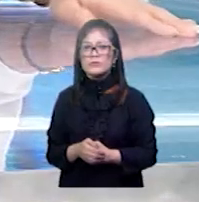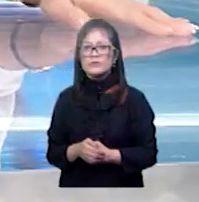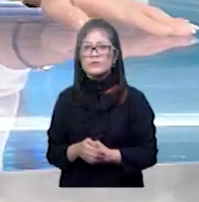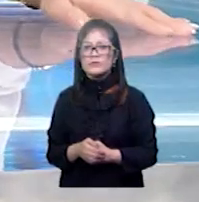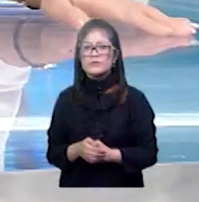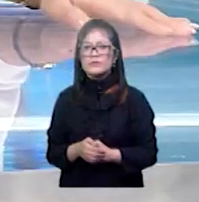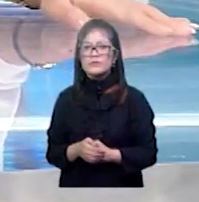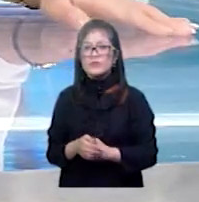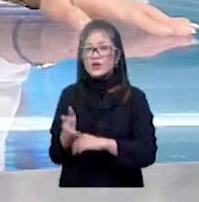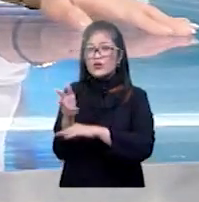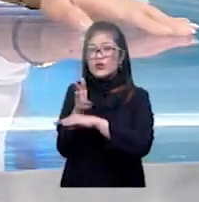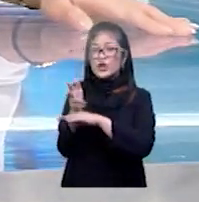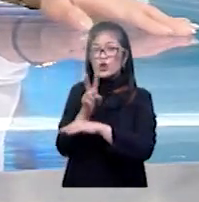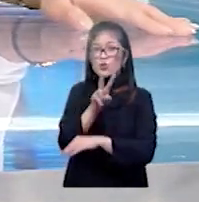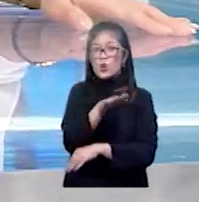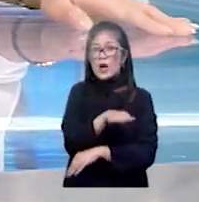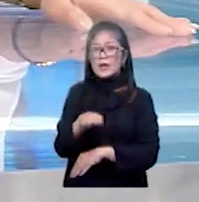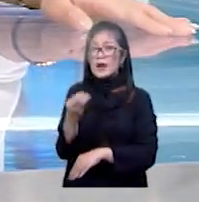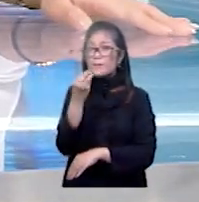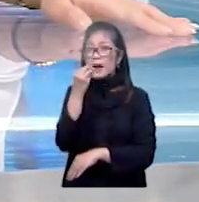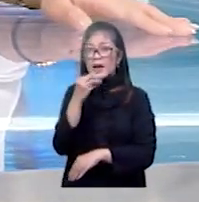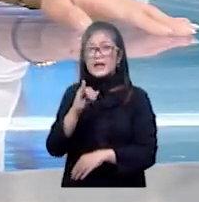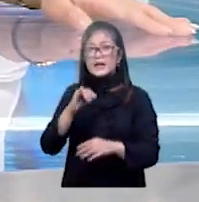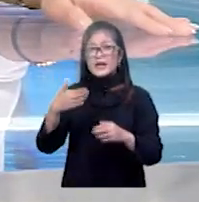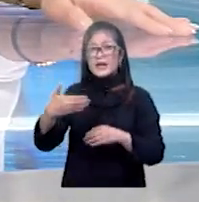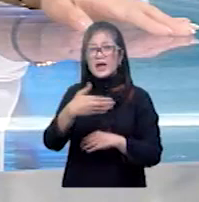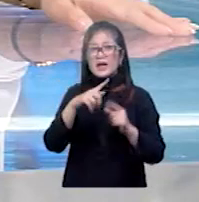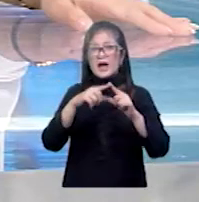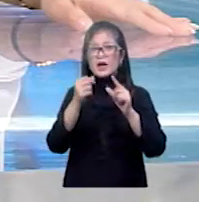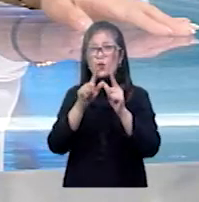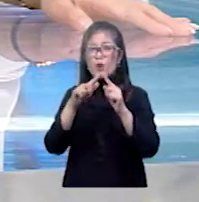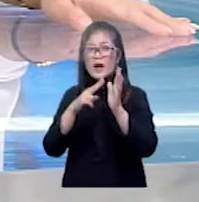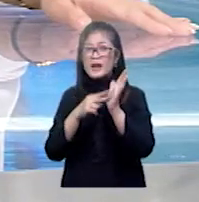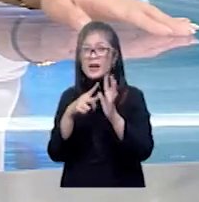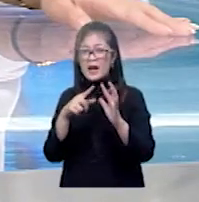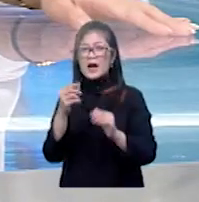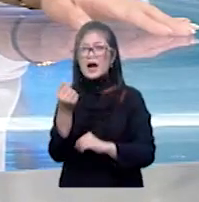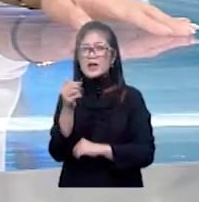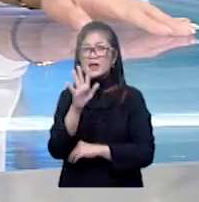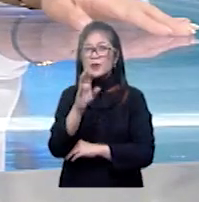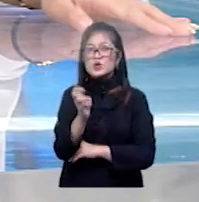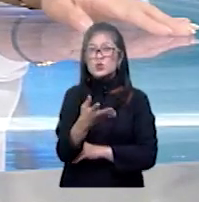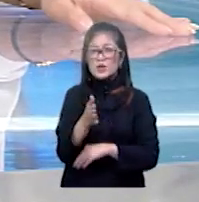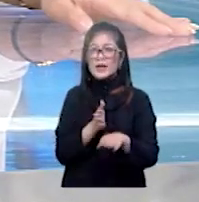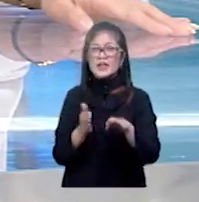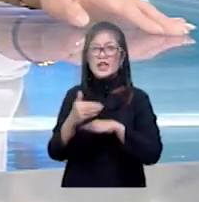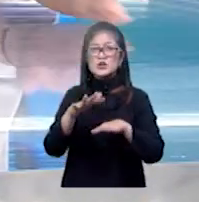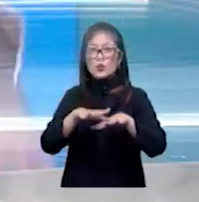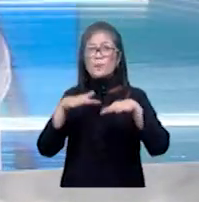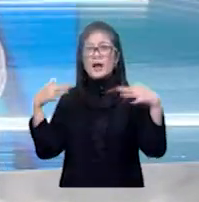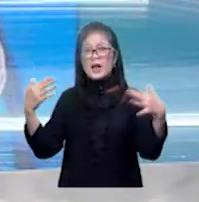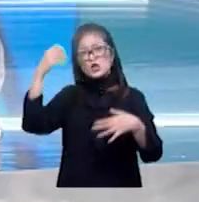Kita ke informasi lainnya, pemirsa. Dua anak menyantap ikan arwana seharga 5 juta rupiah di Tanjung Balai, Sumatera Utara, dan